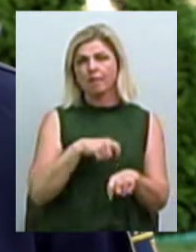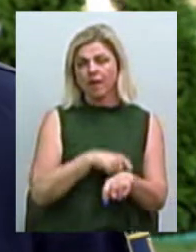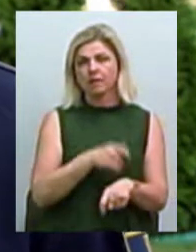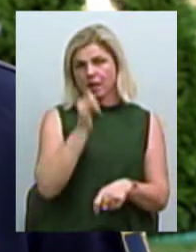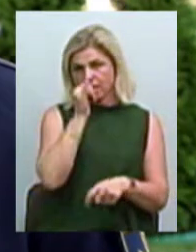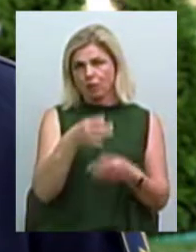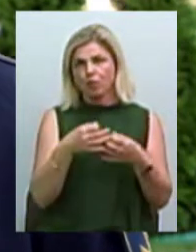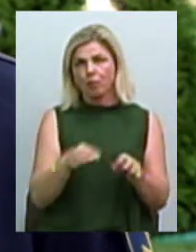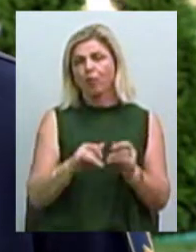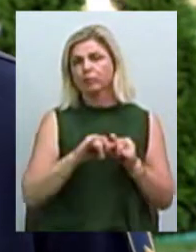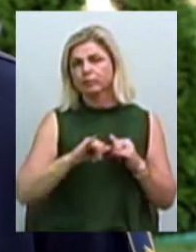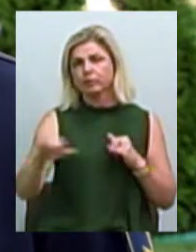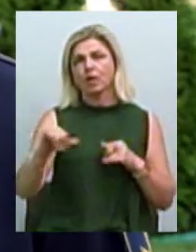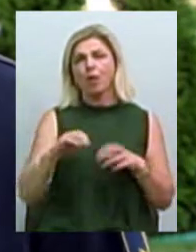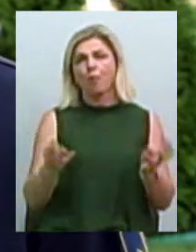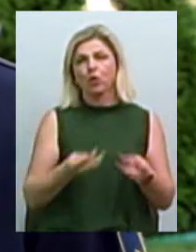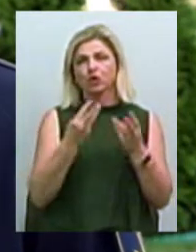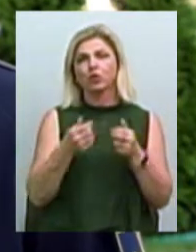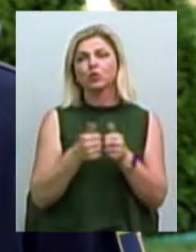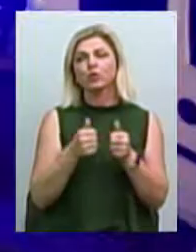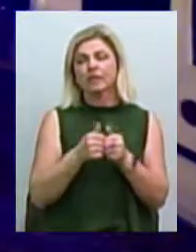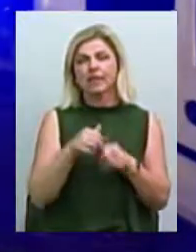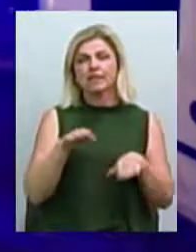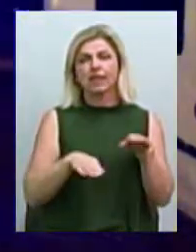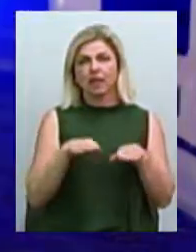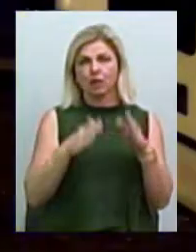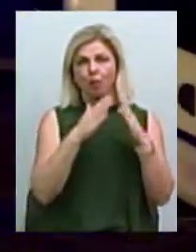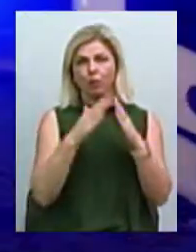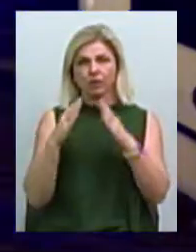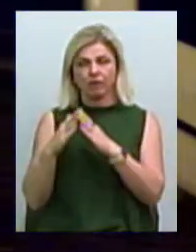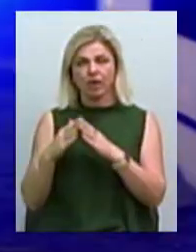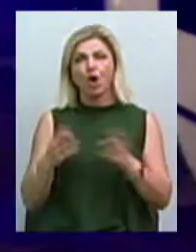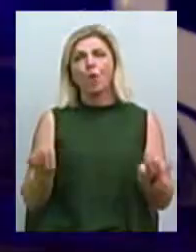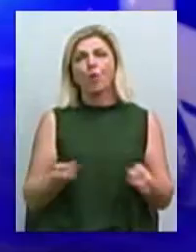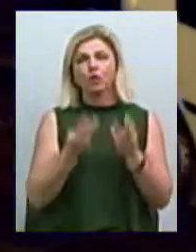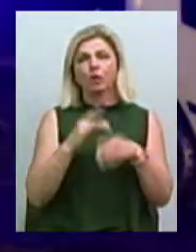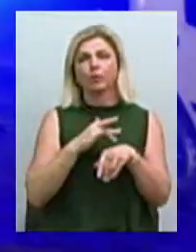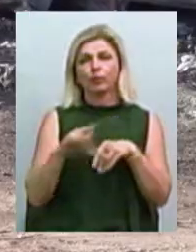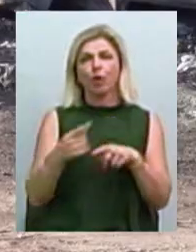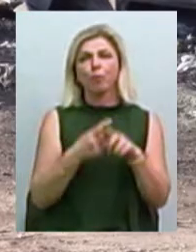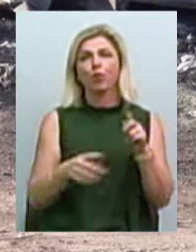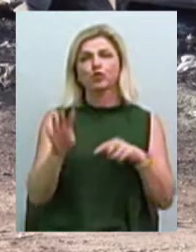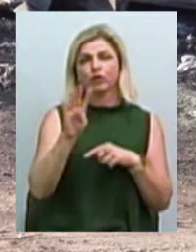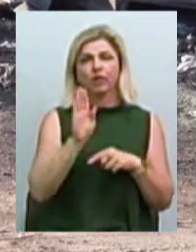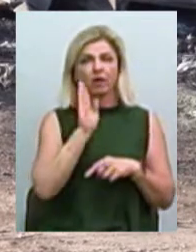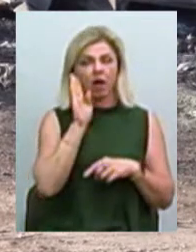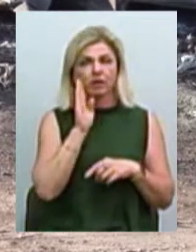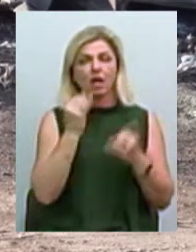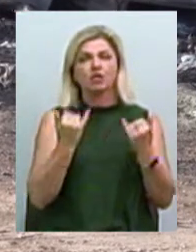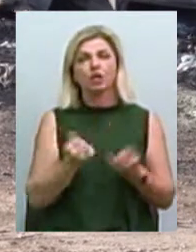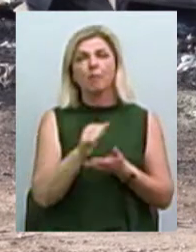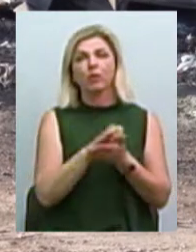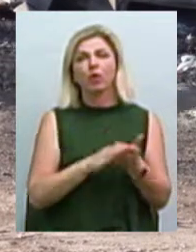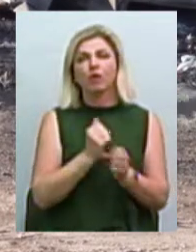недопущення поширення вогню на сусідні складські будівлі. Пожежу ліквідували о 3:30 ранку. Зараз тривають роботи по